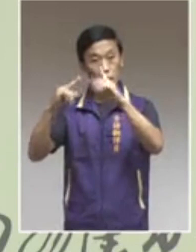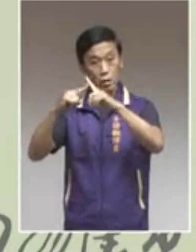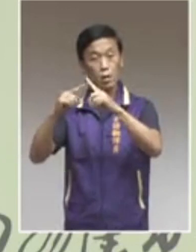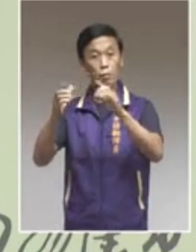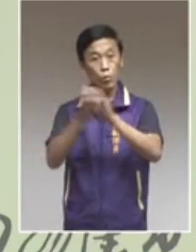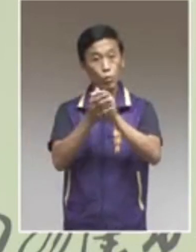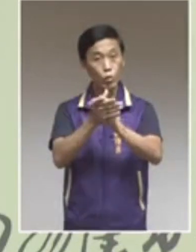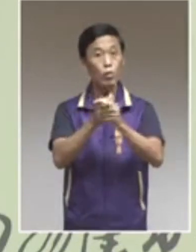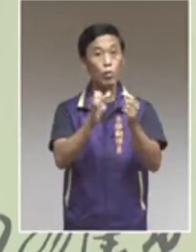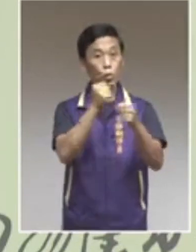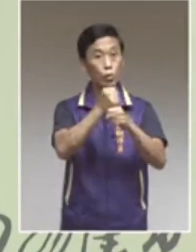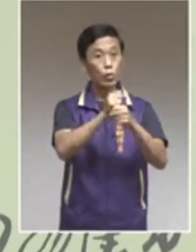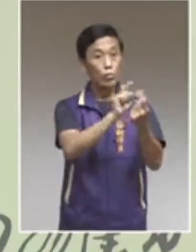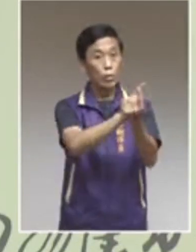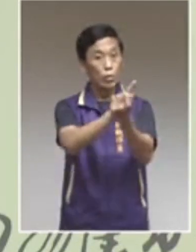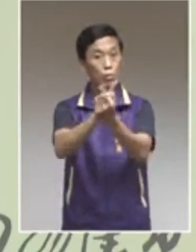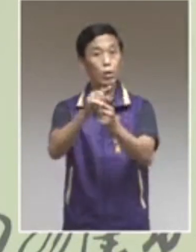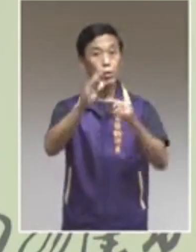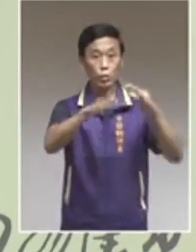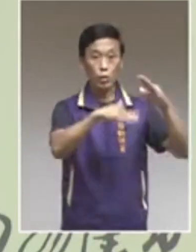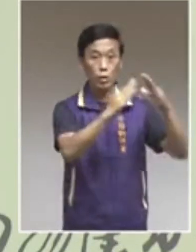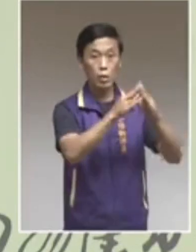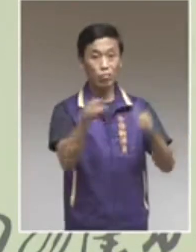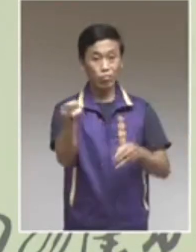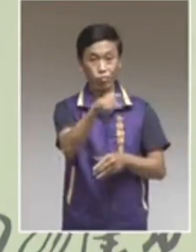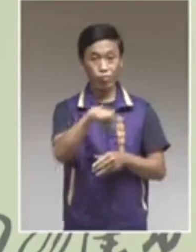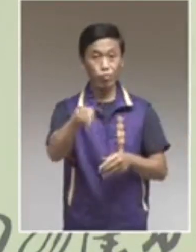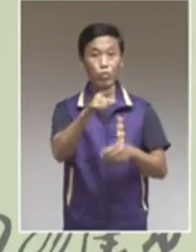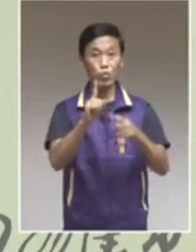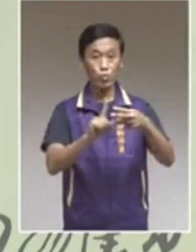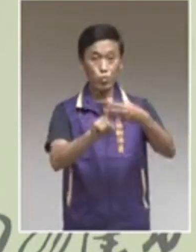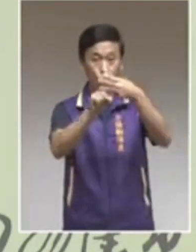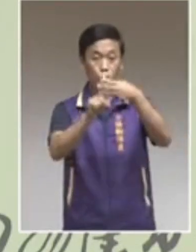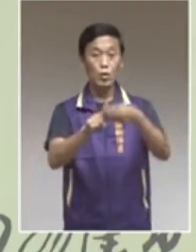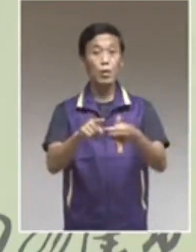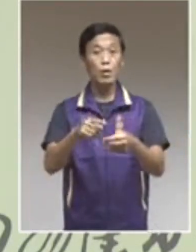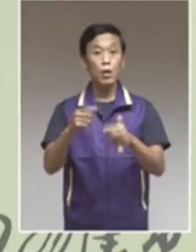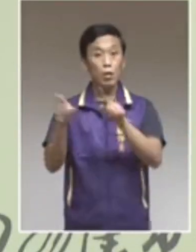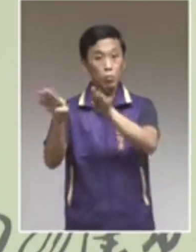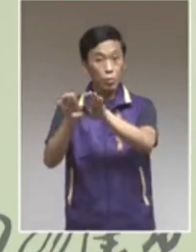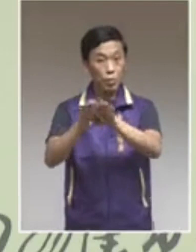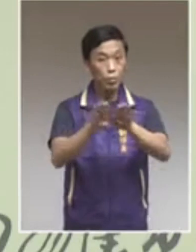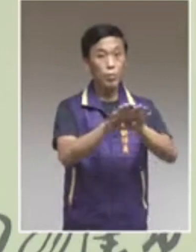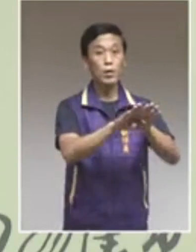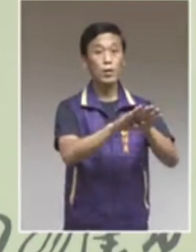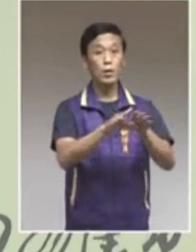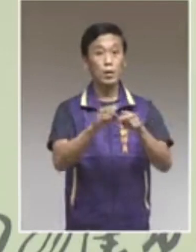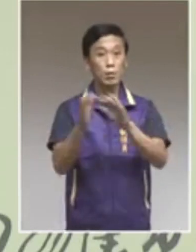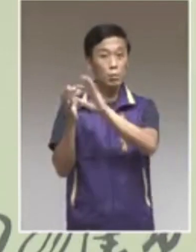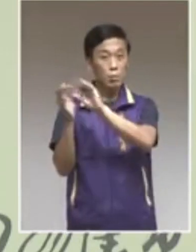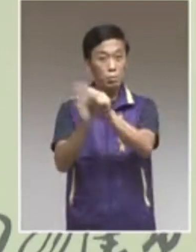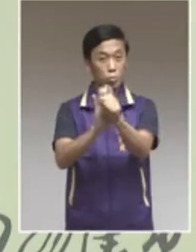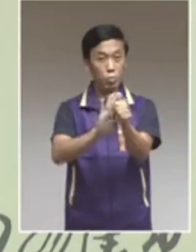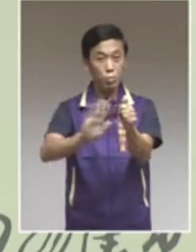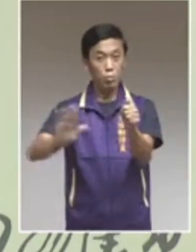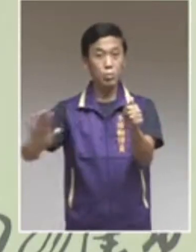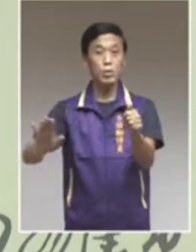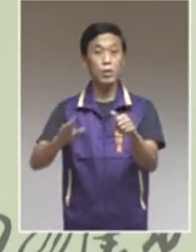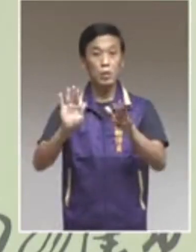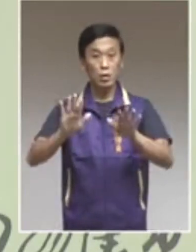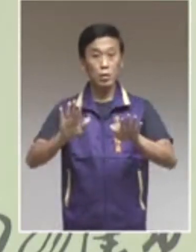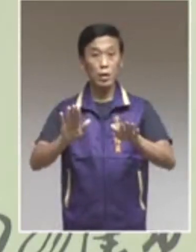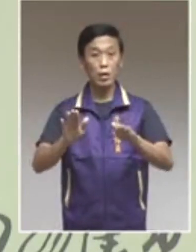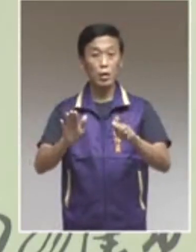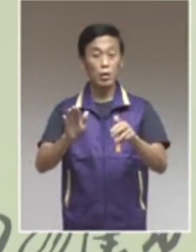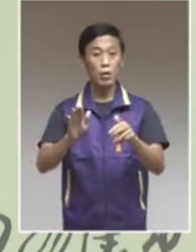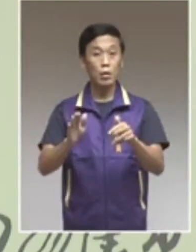这个职场接触跟校园为主。简单讲就是假日的效应，那现在已经到